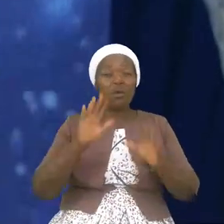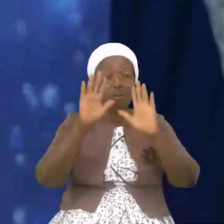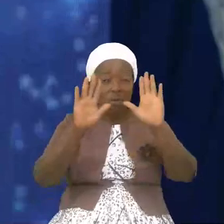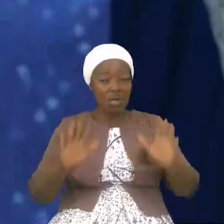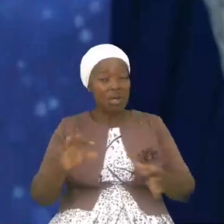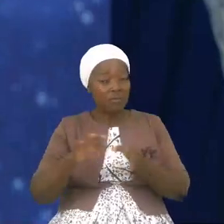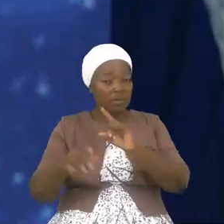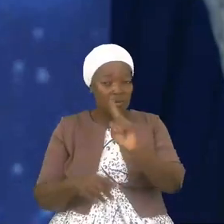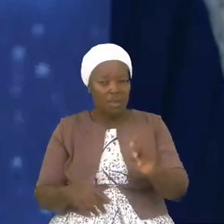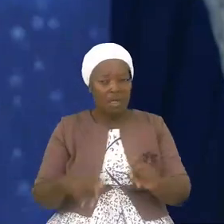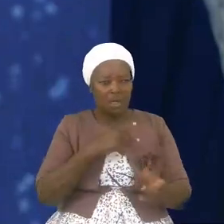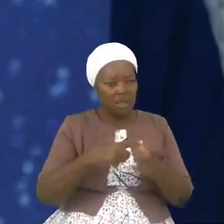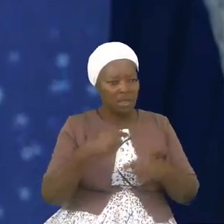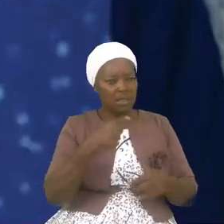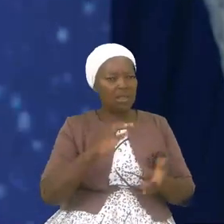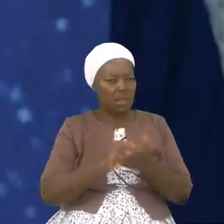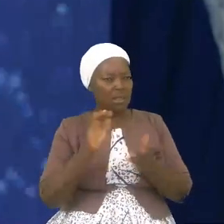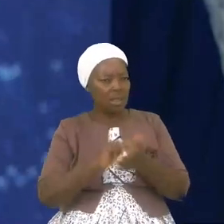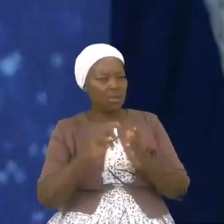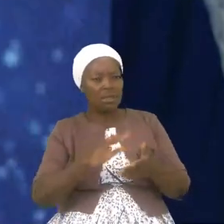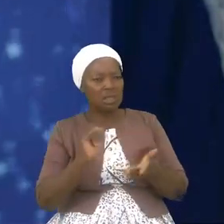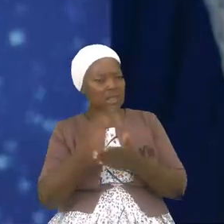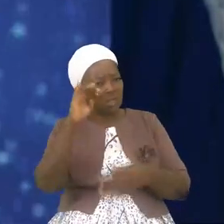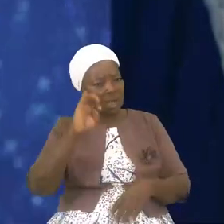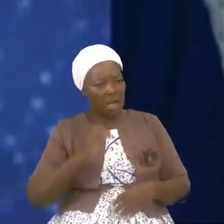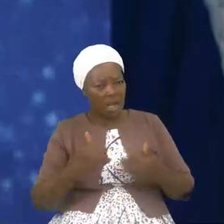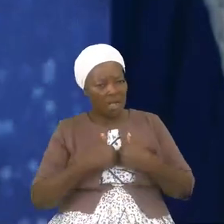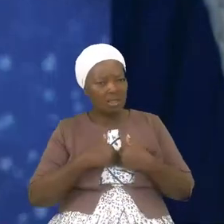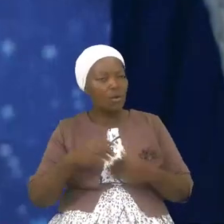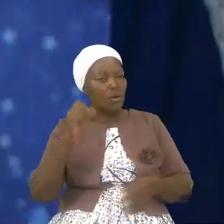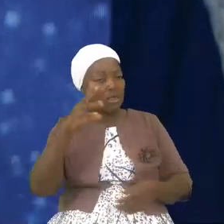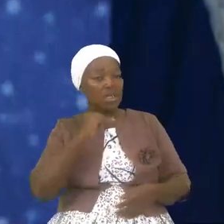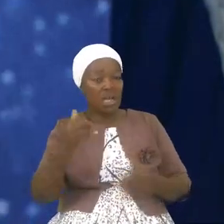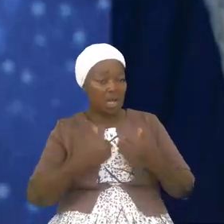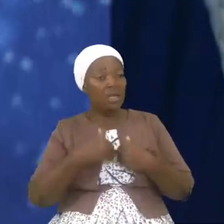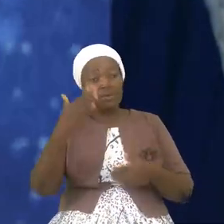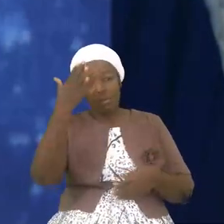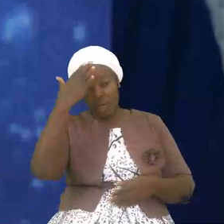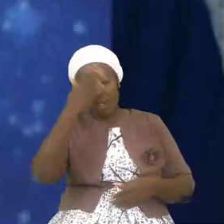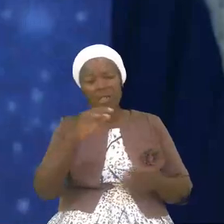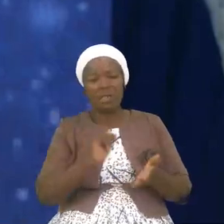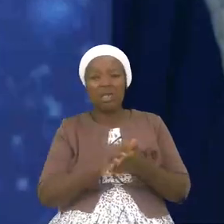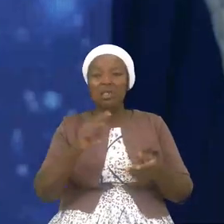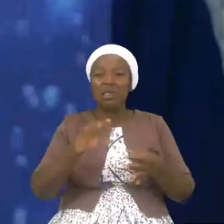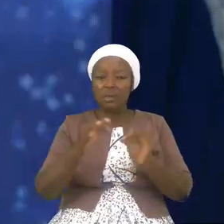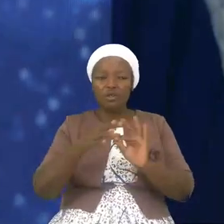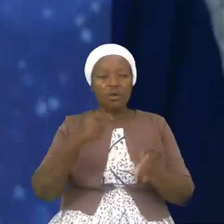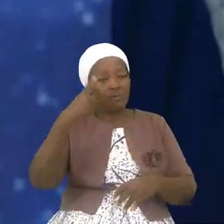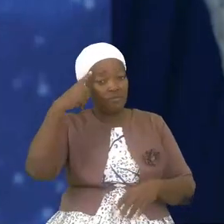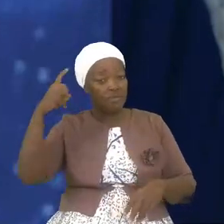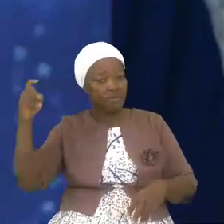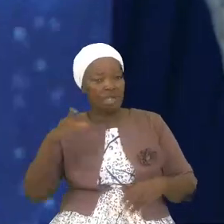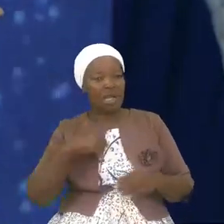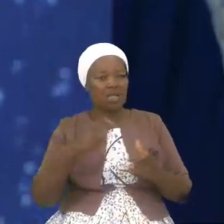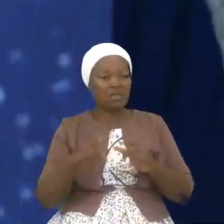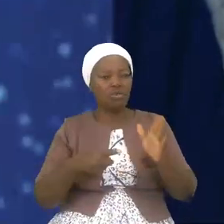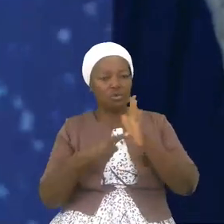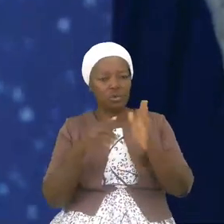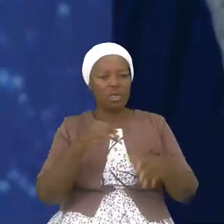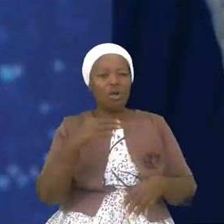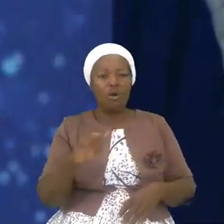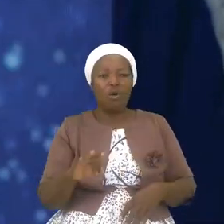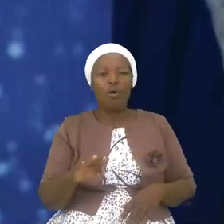excellent? Alors il dit, un esprit supérieur de la science et de l'intelligence, la faculté d'interpréter les songes, d'expliquer